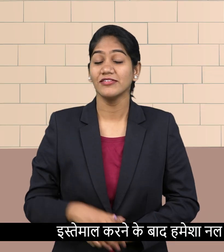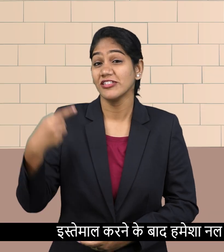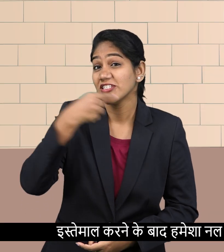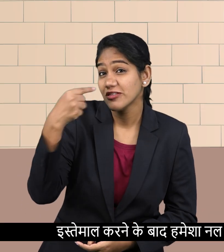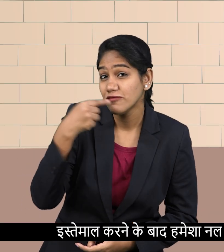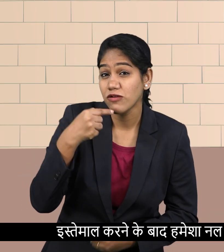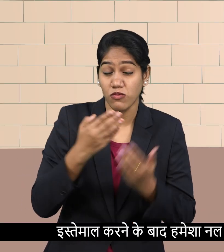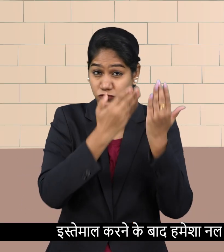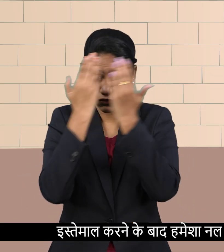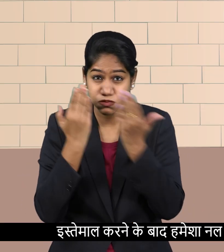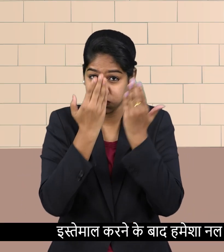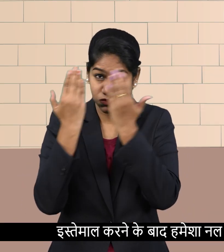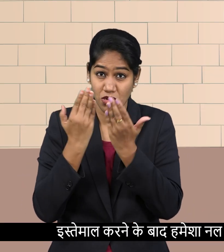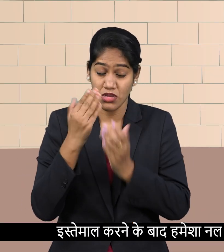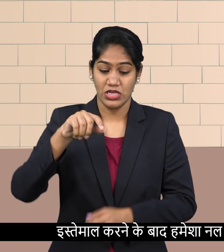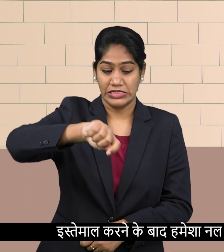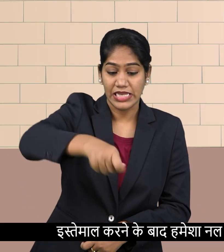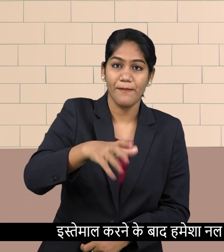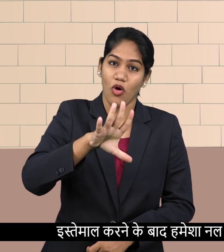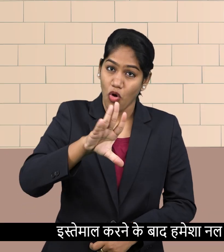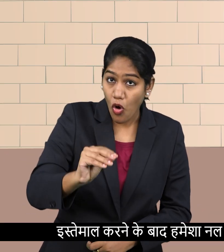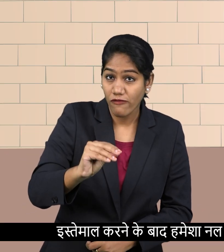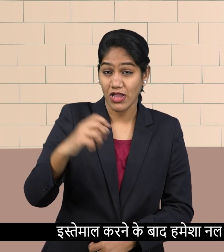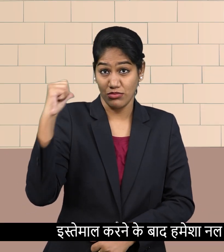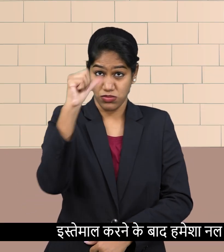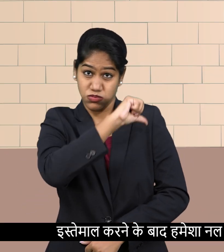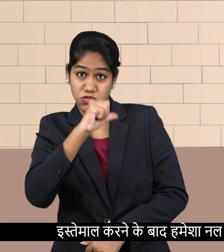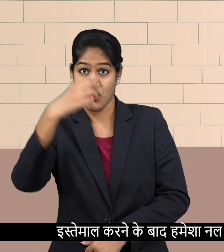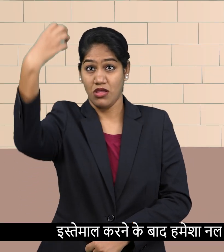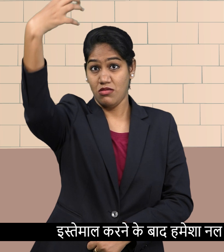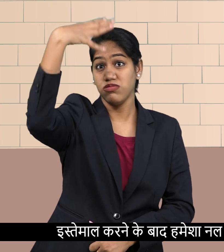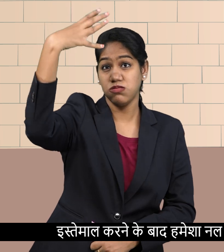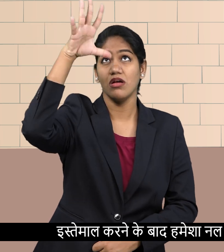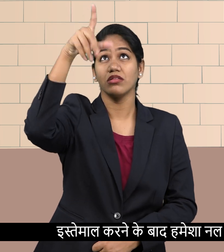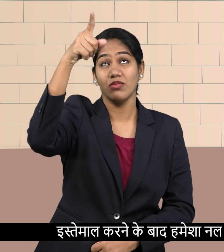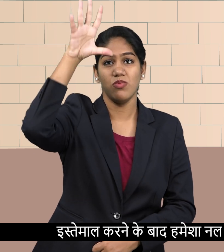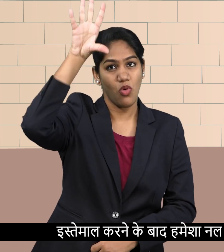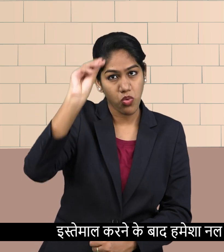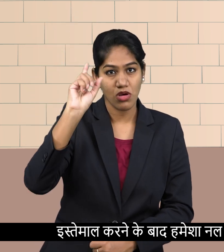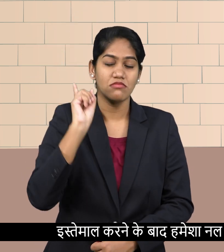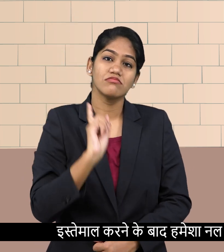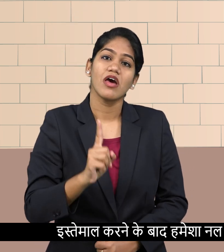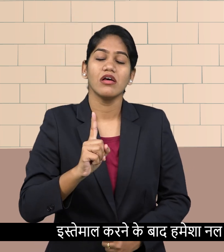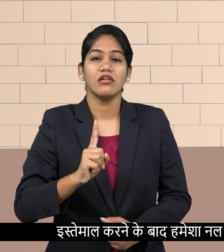इस्तेमाल करने के बाद हमेशा नल और शावर बंद करें ताकि हम पानी बर्बाद न करें।